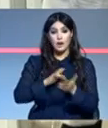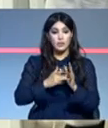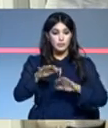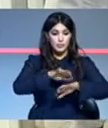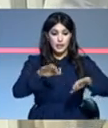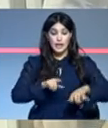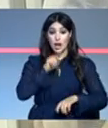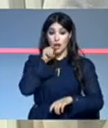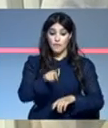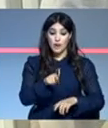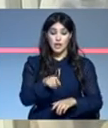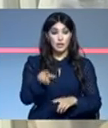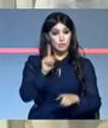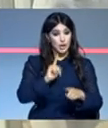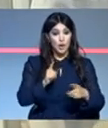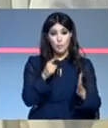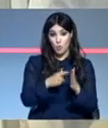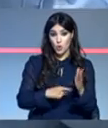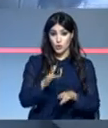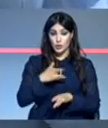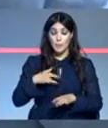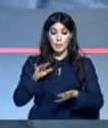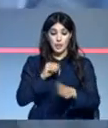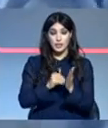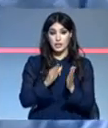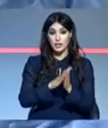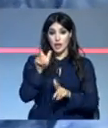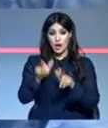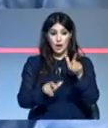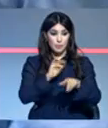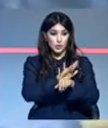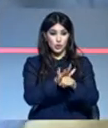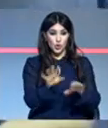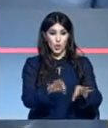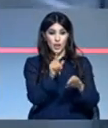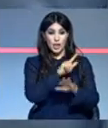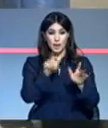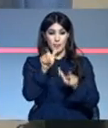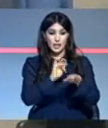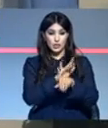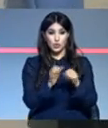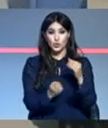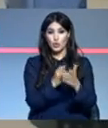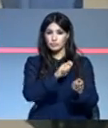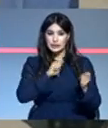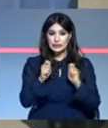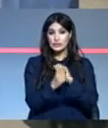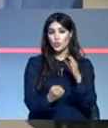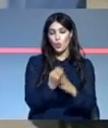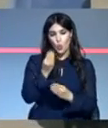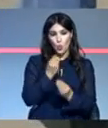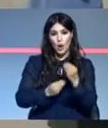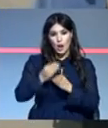تطبيق البروتوكول الصحيه بعد التسجيل اثنتي عشره حاله اشتباه في الاصابه بال سولانا الجديده المتحوره او ما يعرف